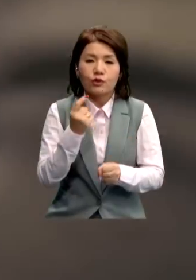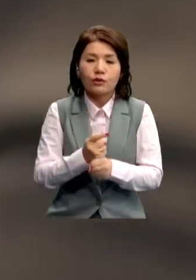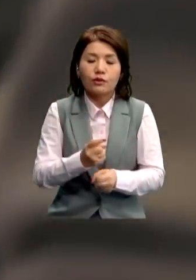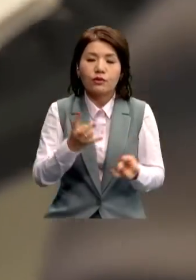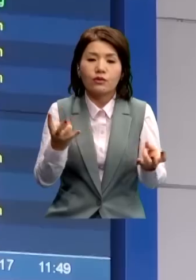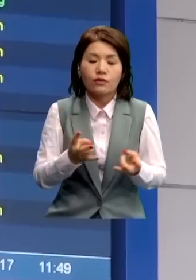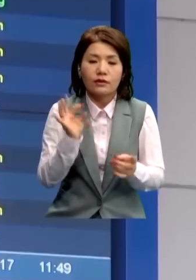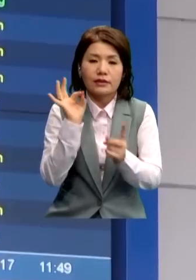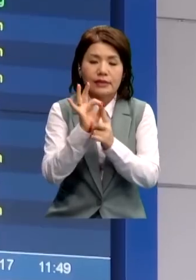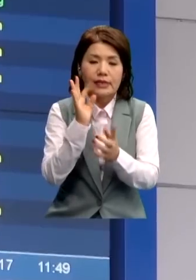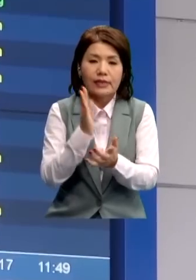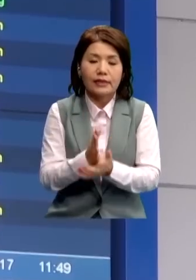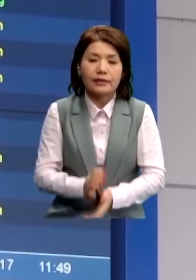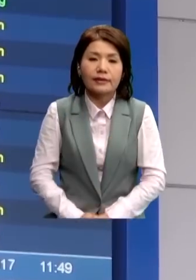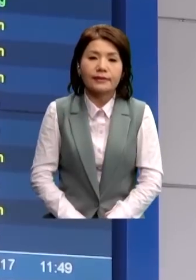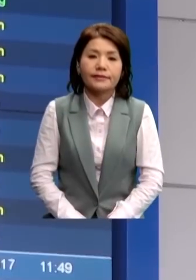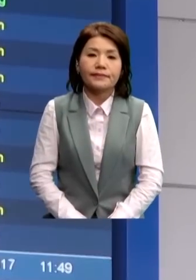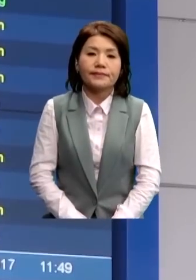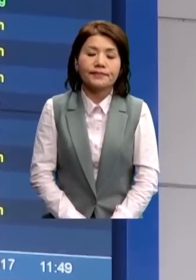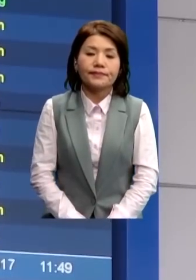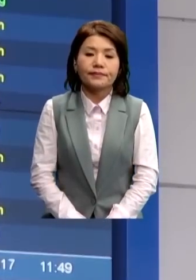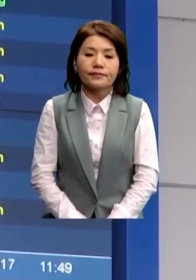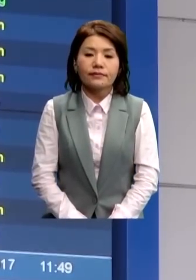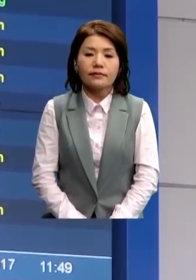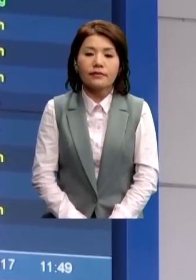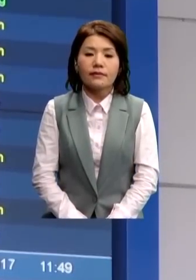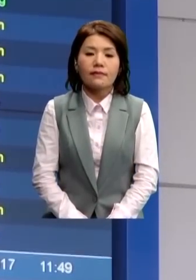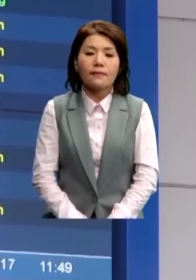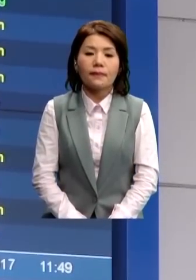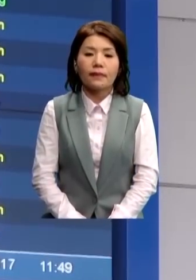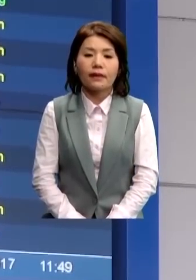көзделіп отыр. Саят Ермек, Виктор Жигирес, Әмір Ибатов, Атамекен Бизнес.